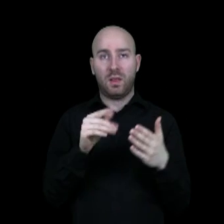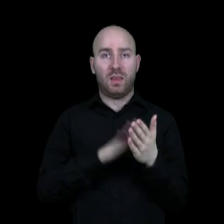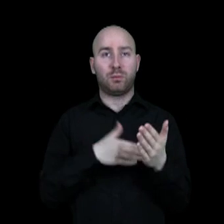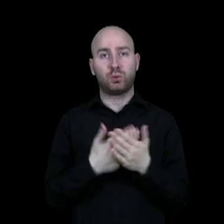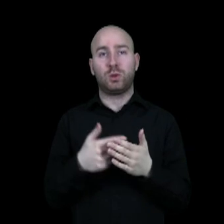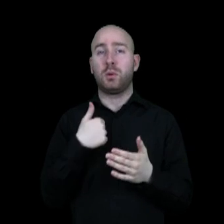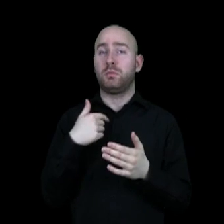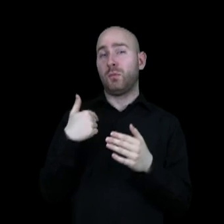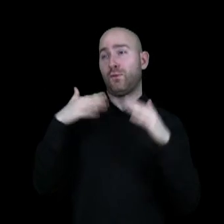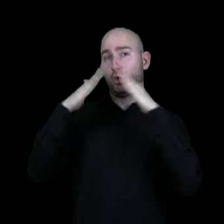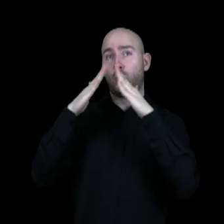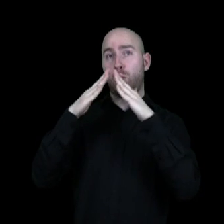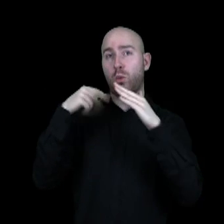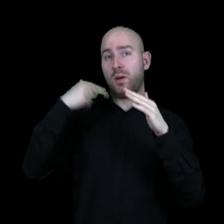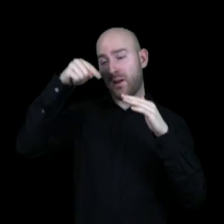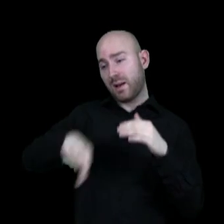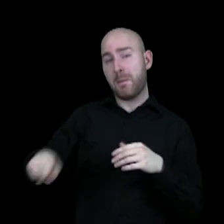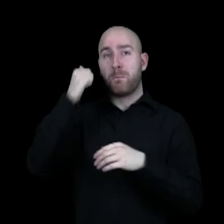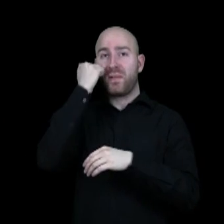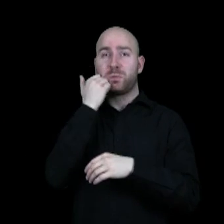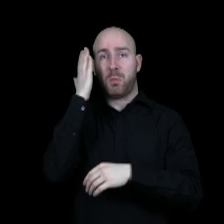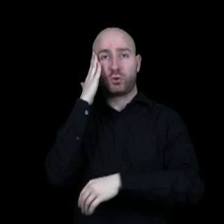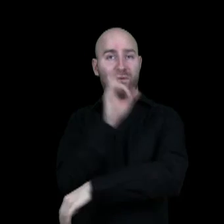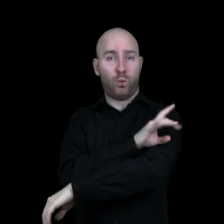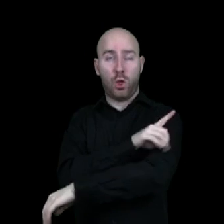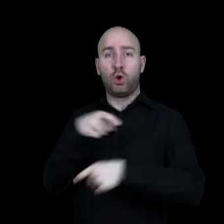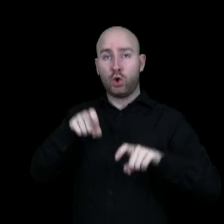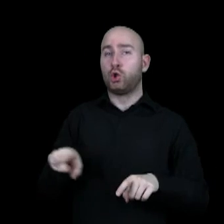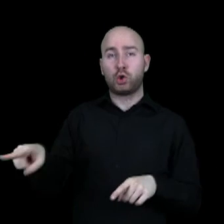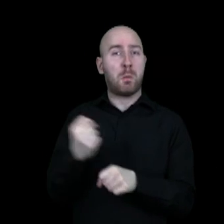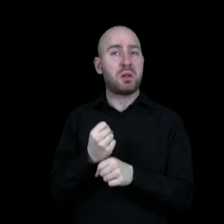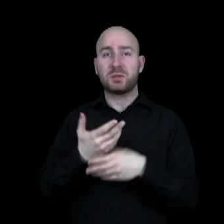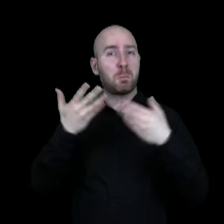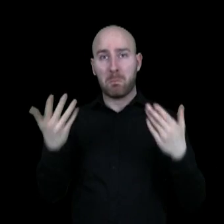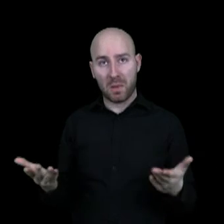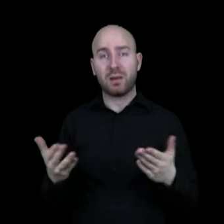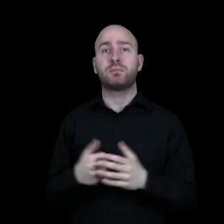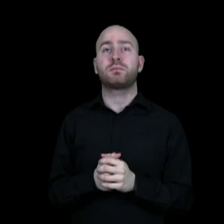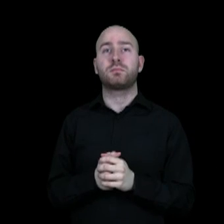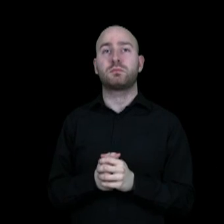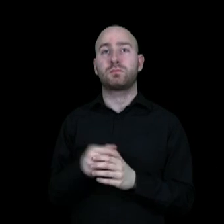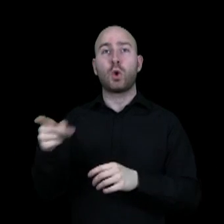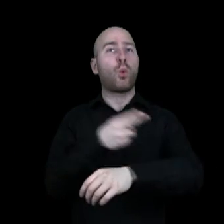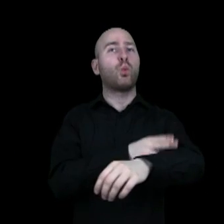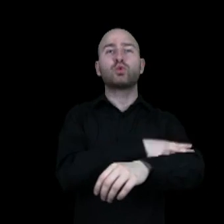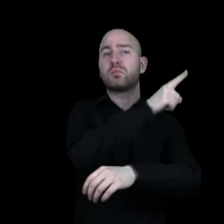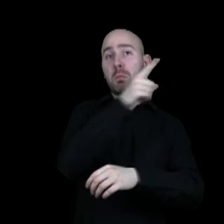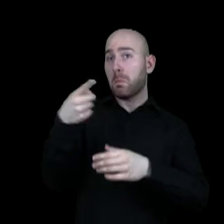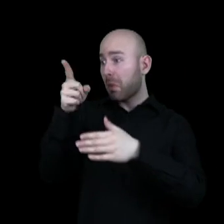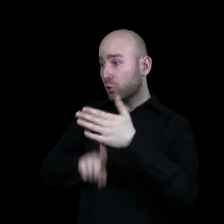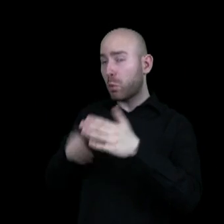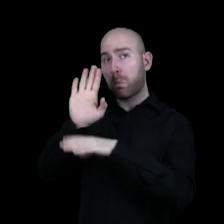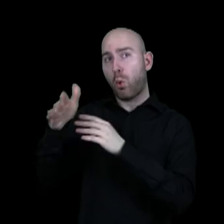statystyki pracy nie jeśli szwagier nie szukał ponad miesiąc pracy to jest w grupie oddala z od rynku